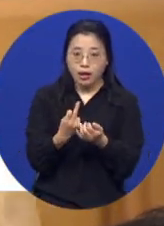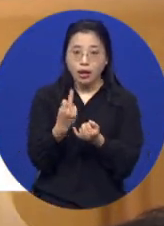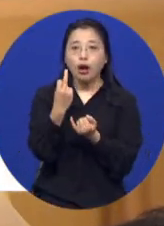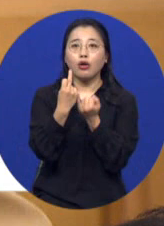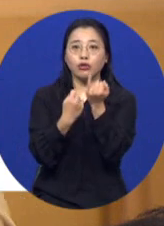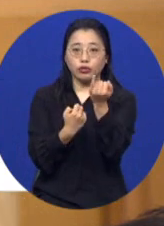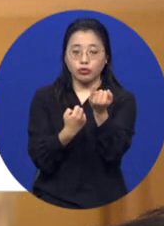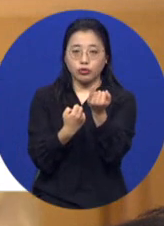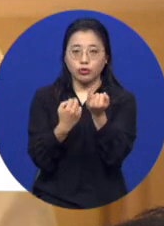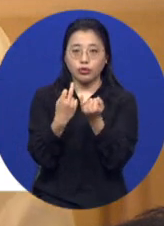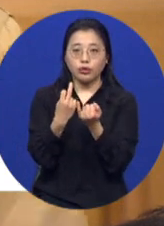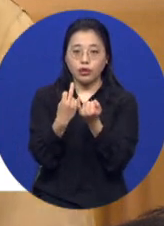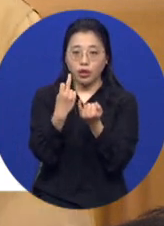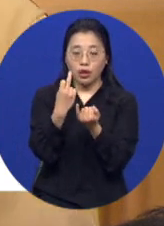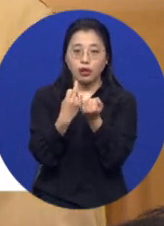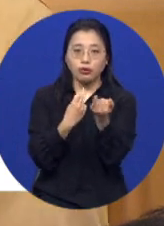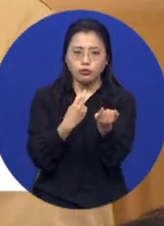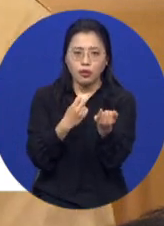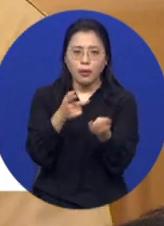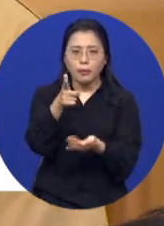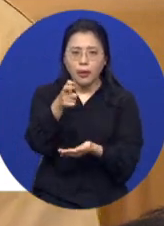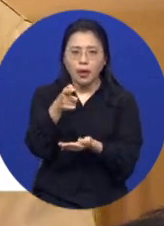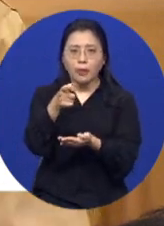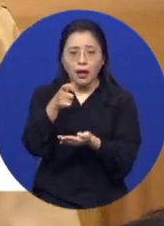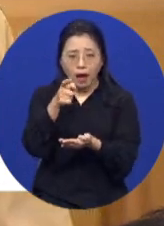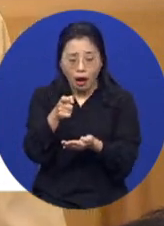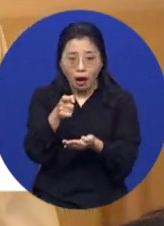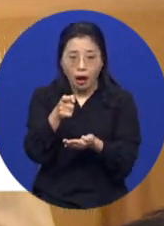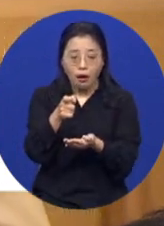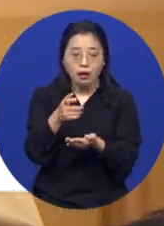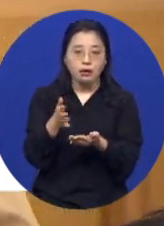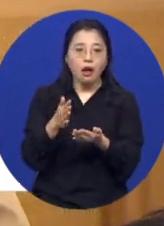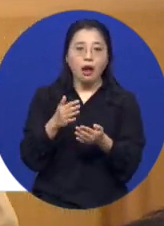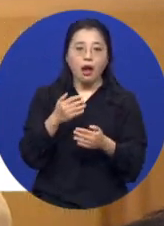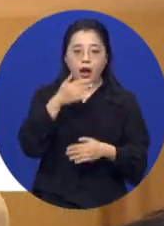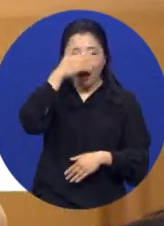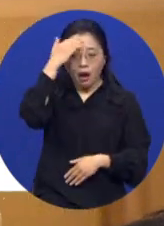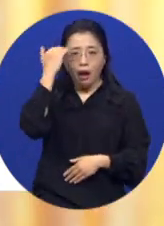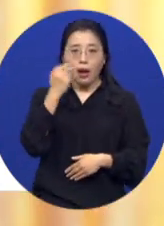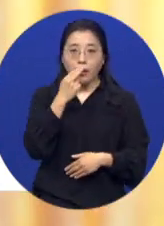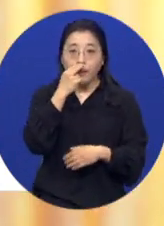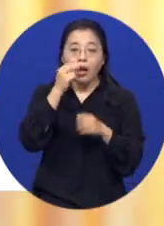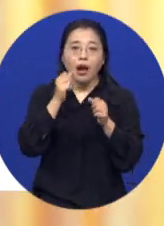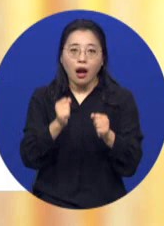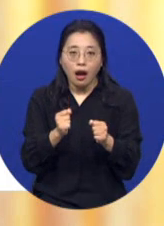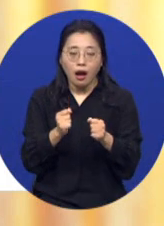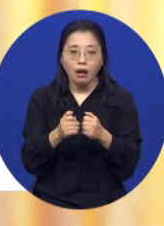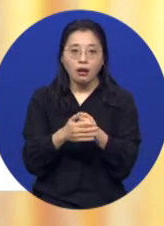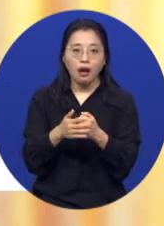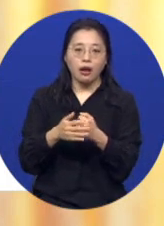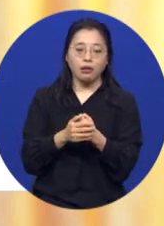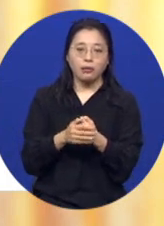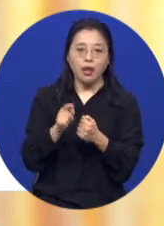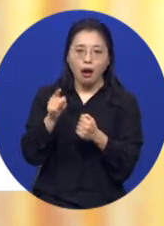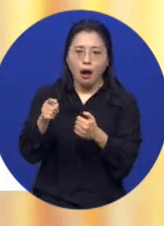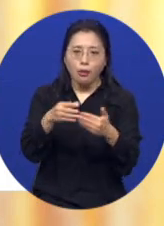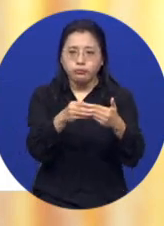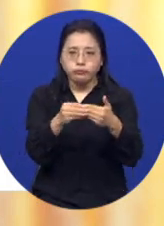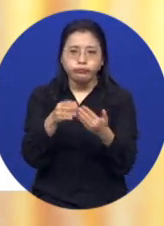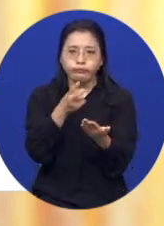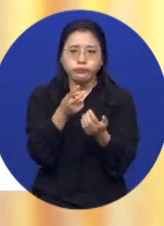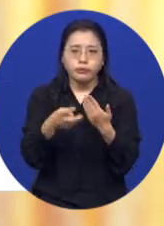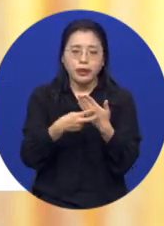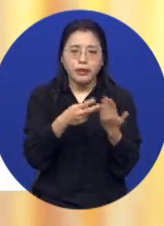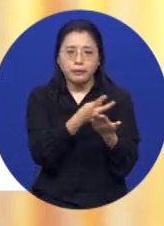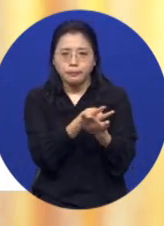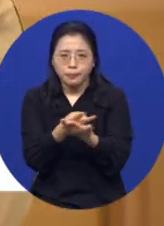백무님이 총을 세 방 맞고 돌아가시질 않았다고 그 마을 주민이 와서 연락을 하니까 백무님을 모시고 가던